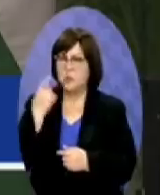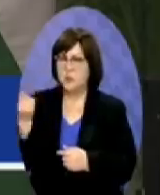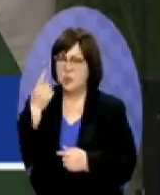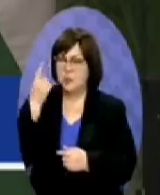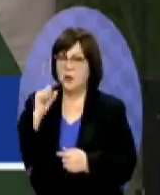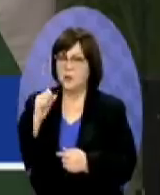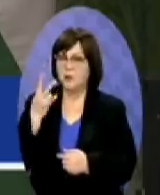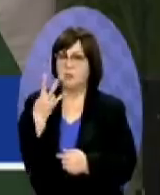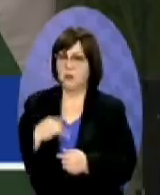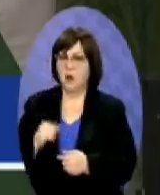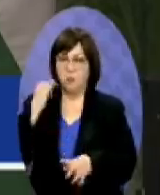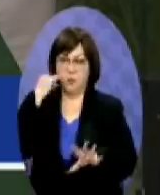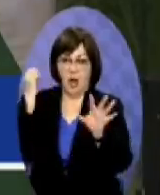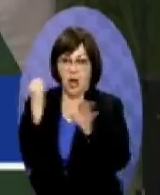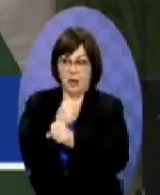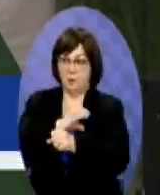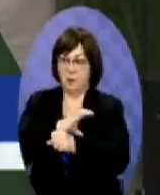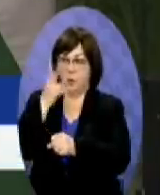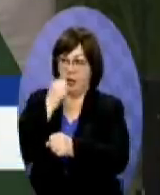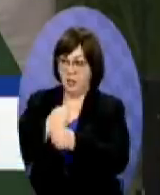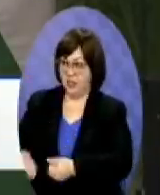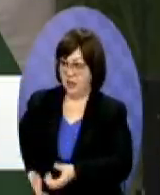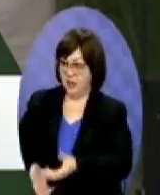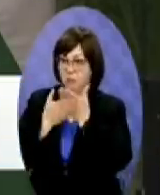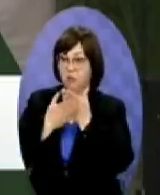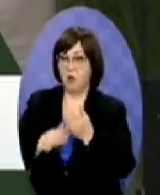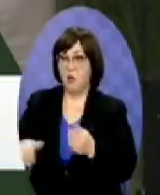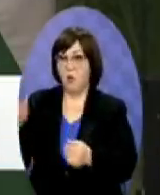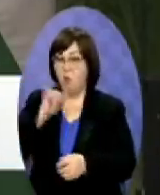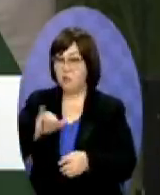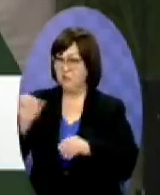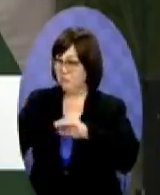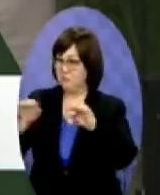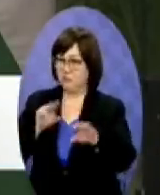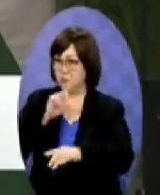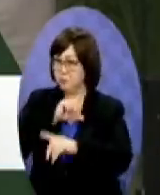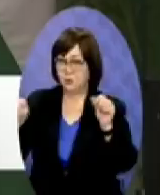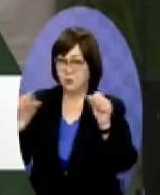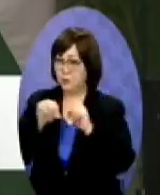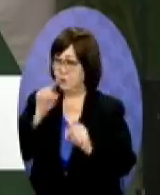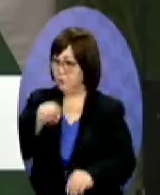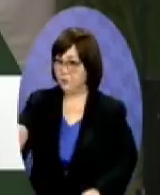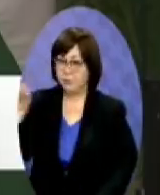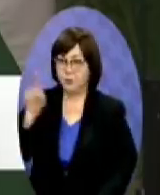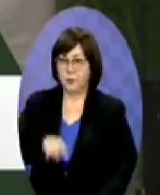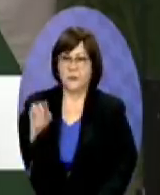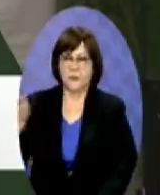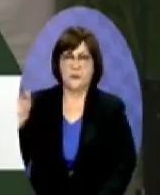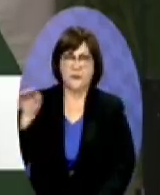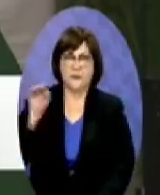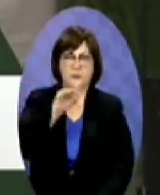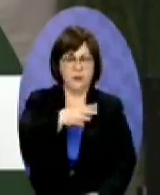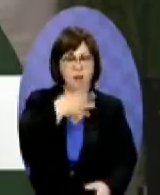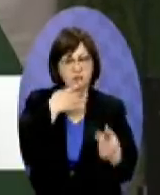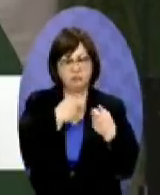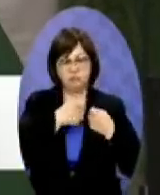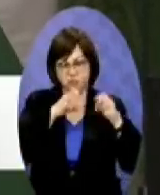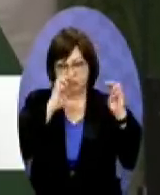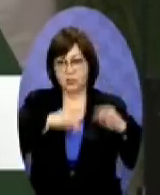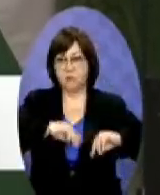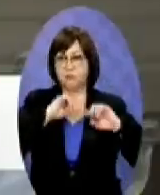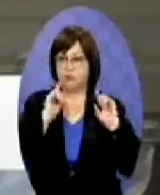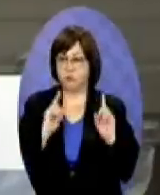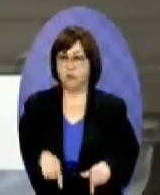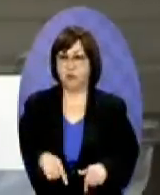терроризмыг дэмжиж байгаа бүх улс орнуудад боломжит бүх хөлбраар шахалт үзүүлэх шаардлагатай гэдэг дээр тохирлоо.